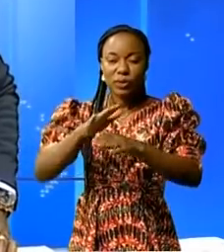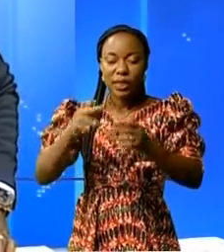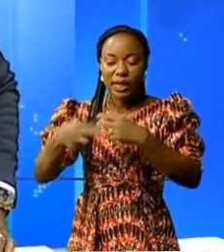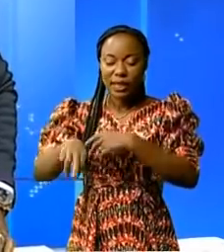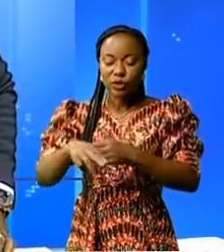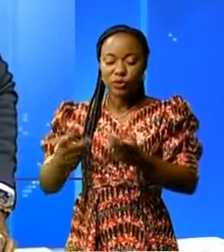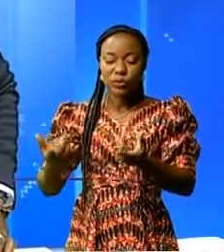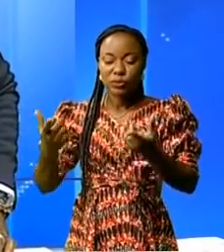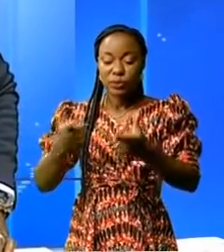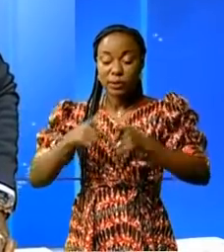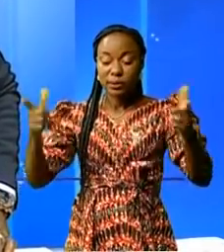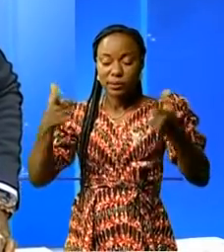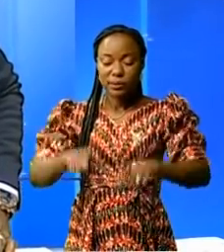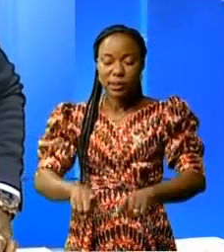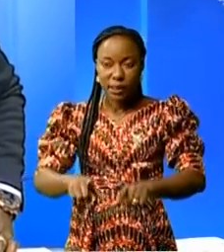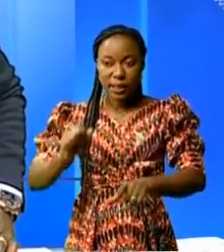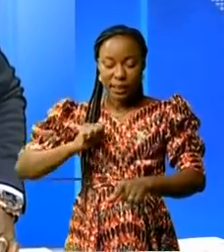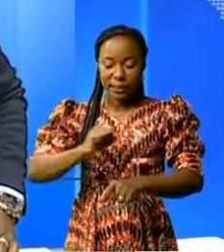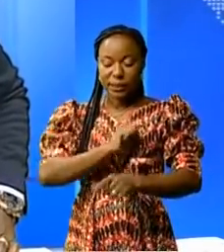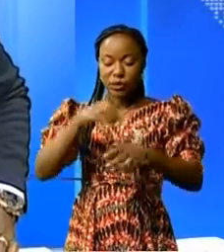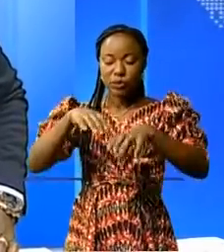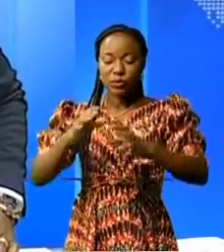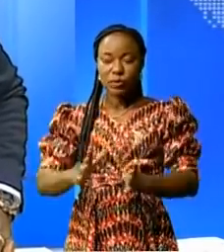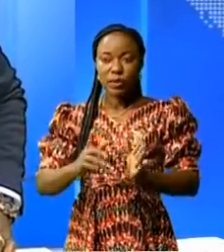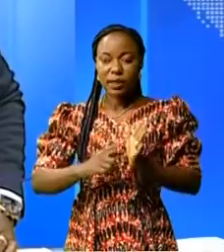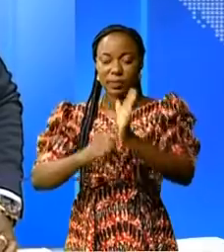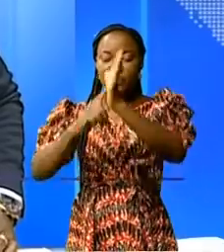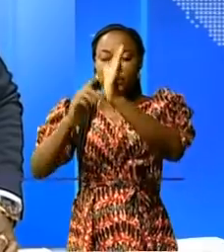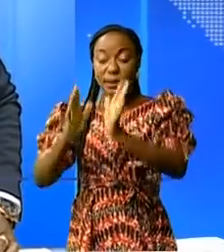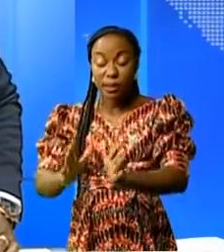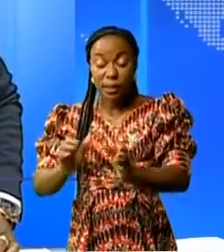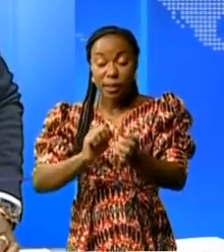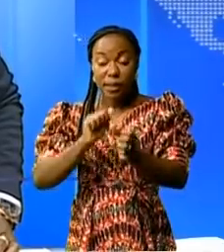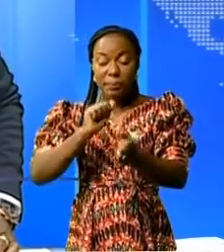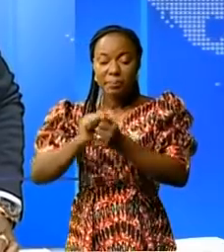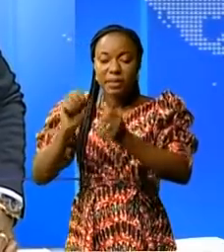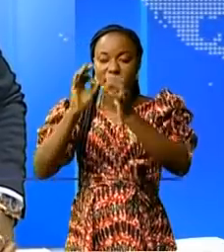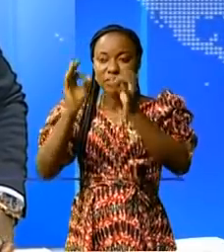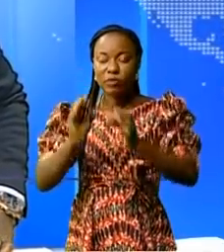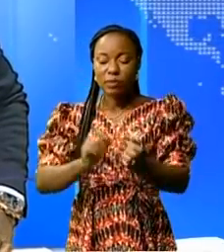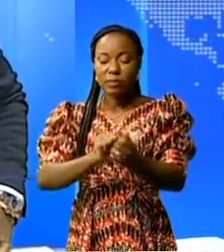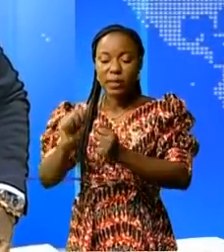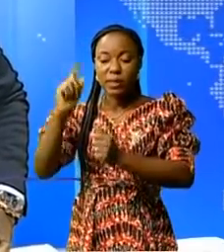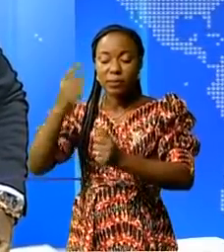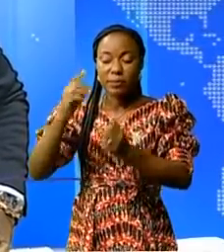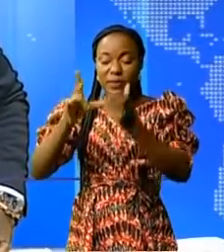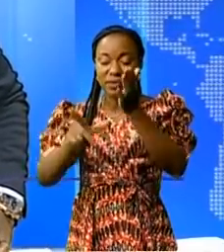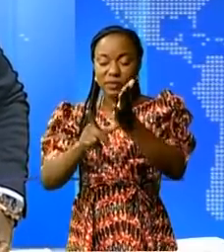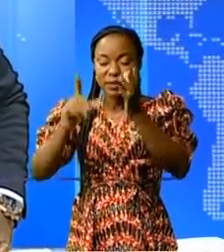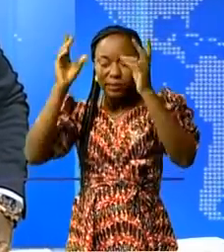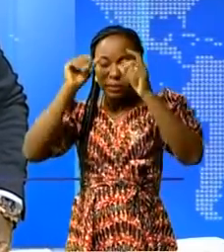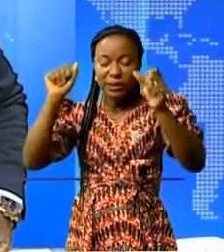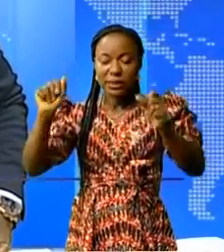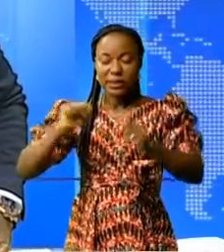le sénat congolais et est représenté à ces forums parlementaires par le premier vice président du sénat et du monde est là